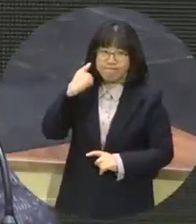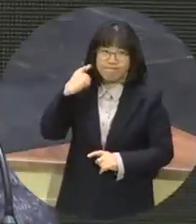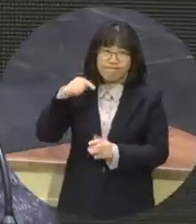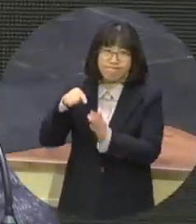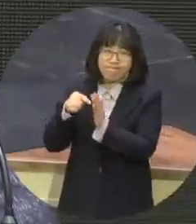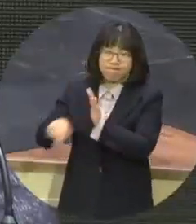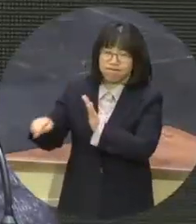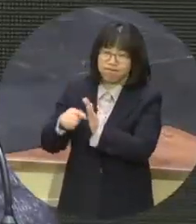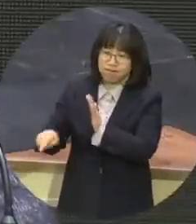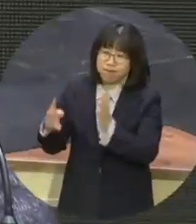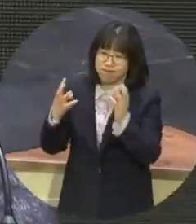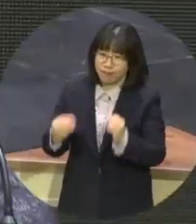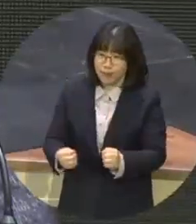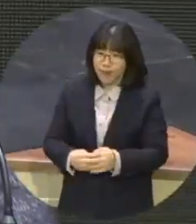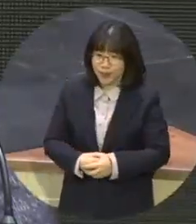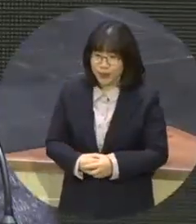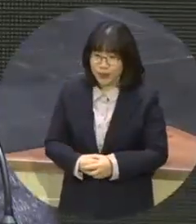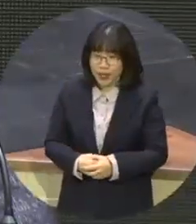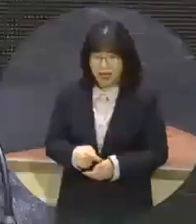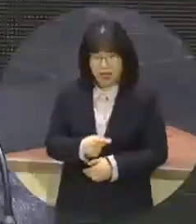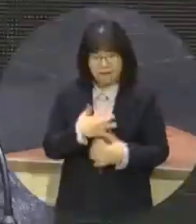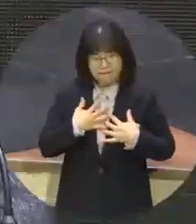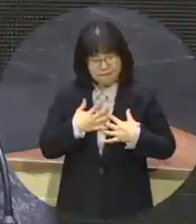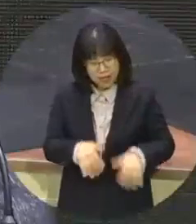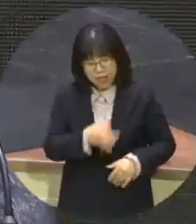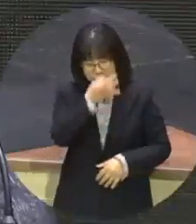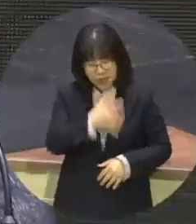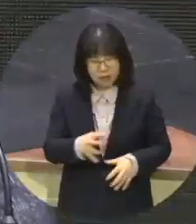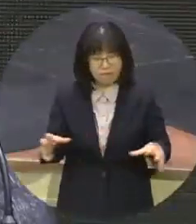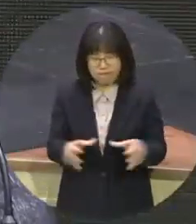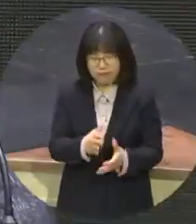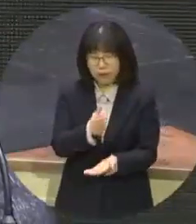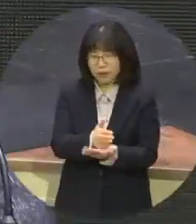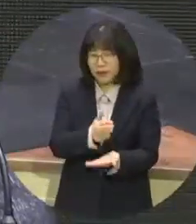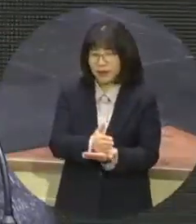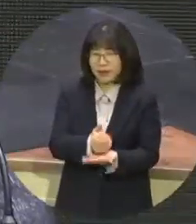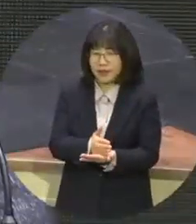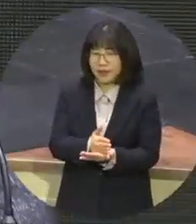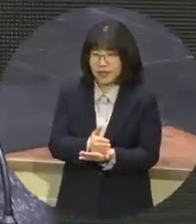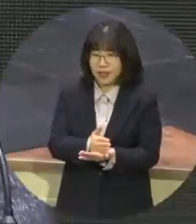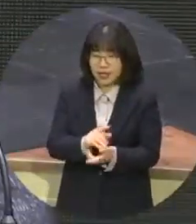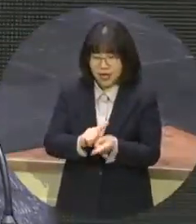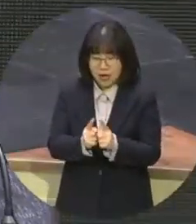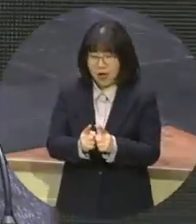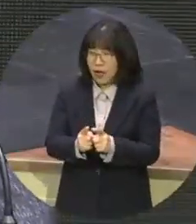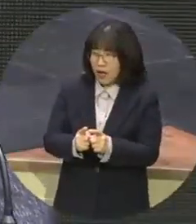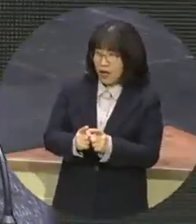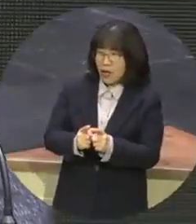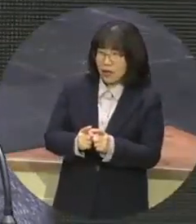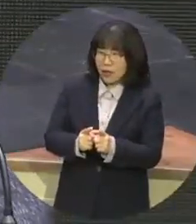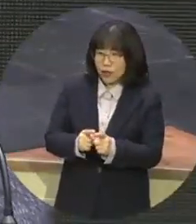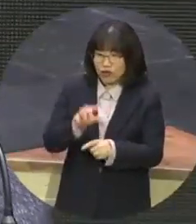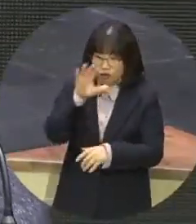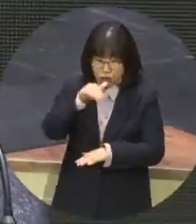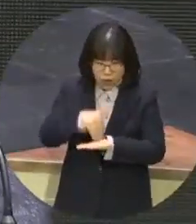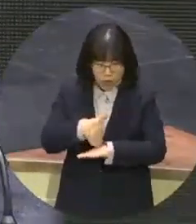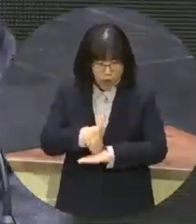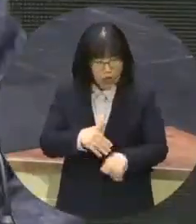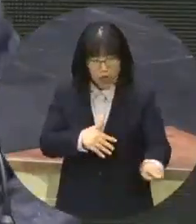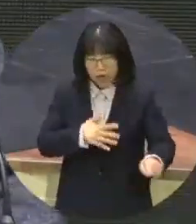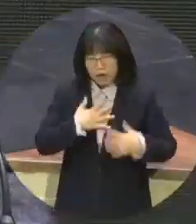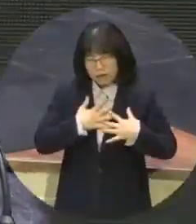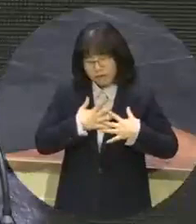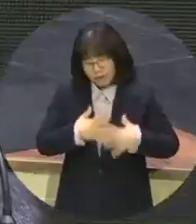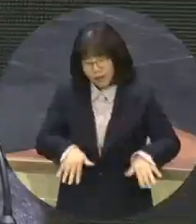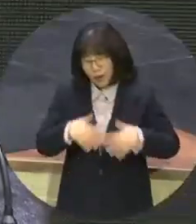뭘 다 피곤하고 바쁜데 뭘 자꾸 모이라 그래. 뭘 자꾸 훈련받아 오라 그래. 다들